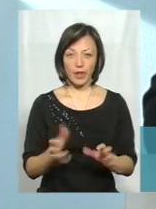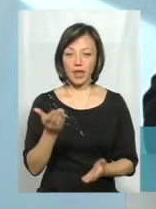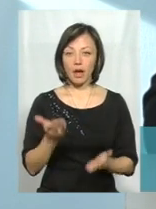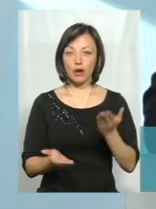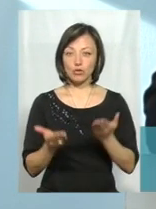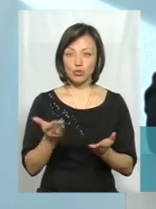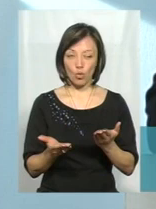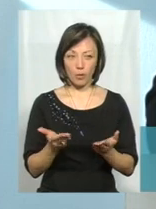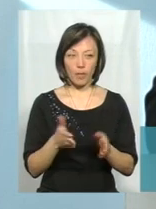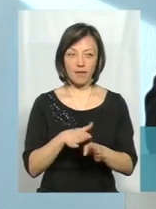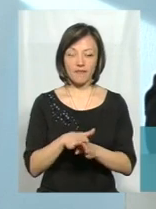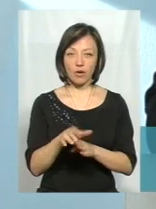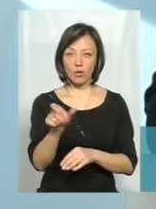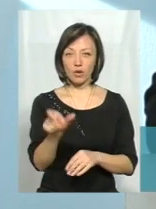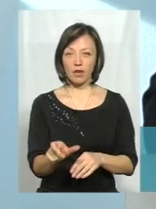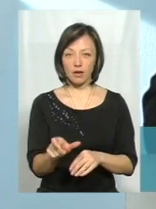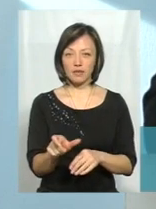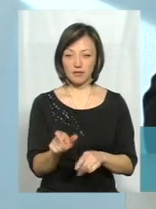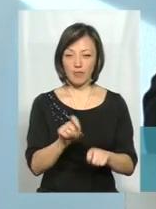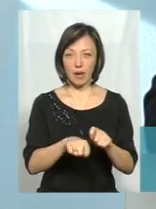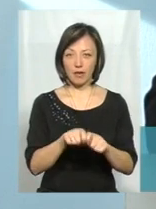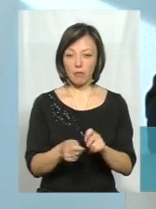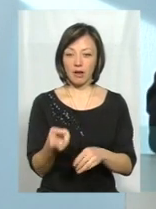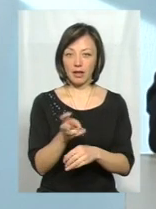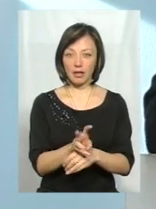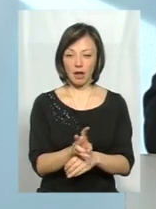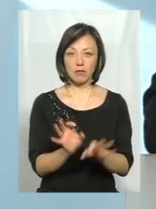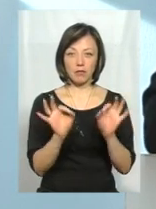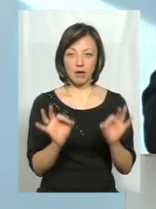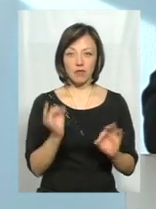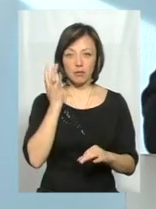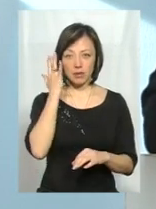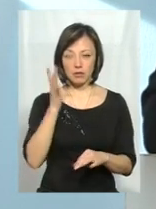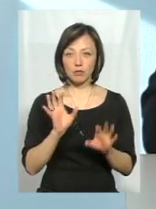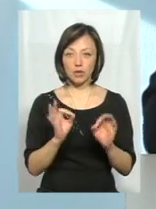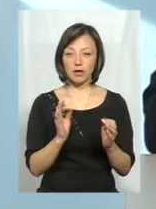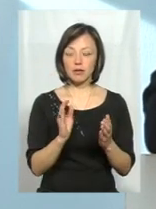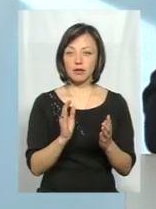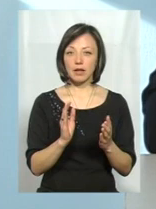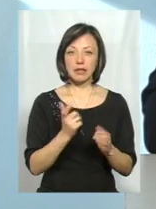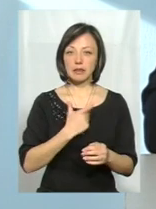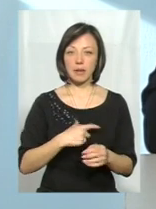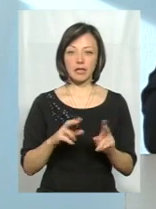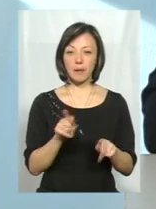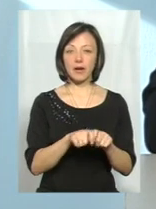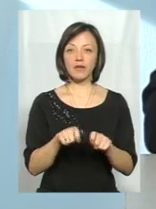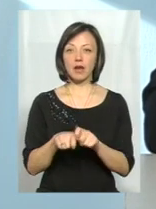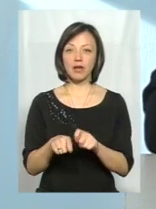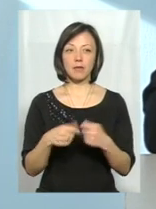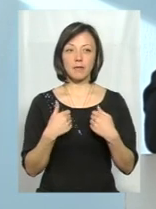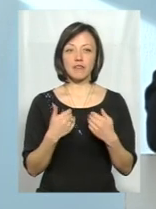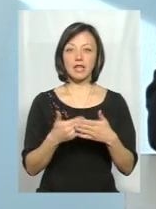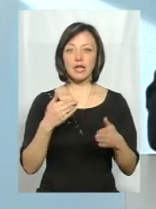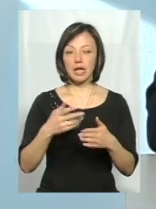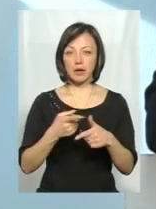Якщо той виконавець прийде і він буде логічно мислити, він буде ставити себе не тільки перевіряючи від імені